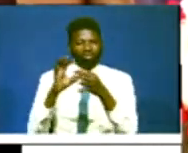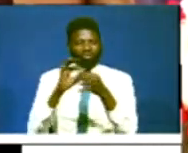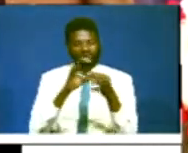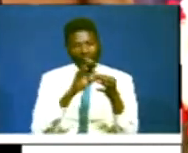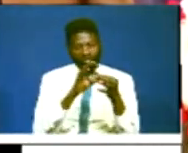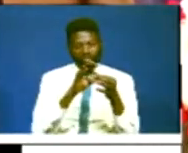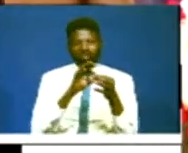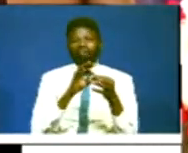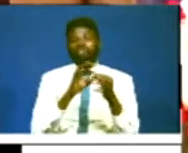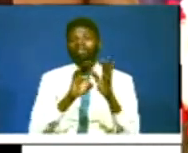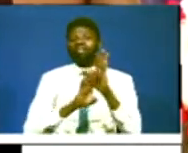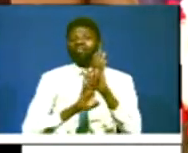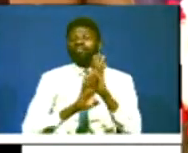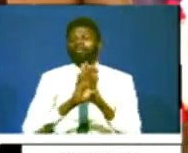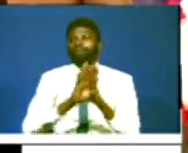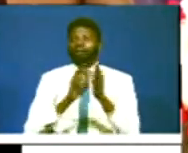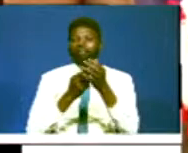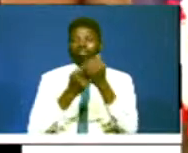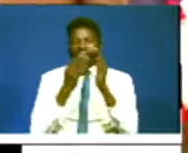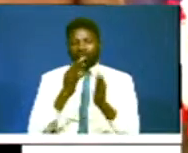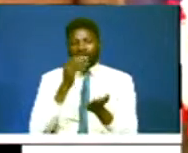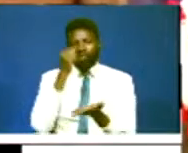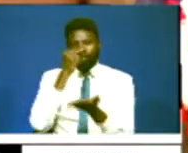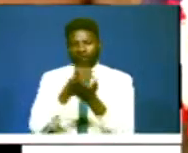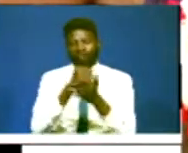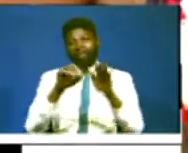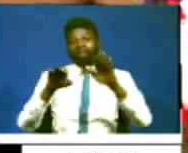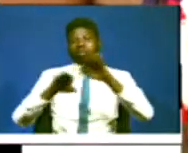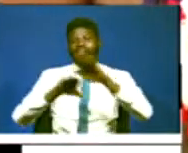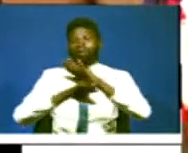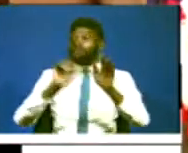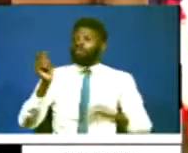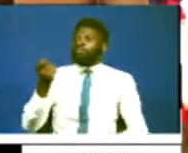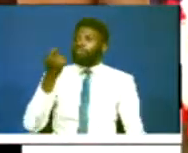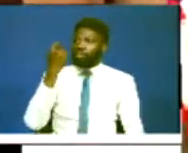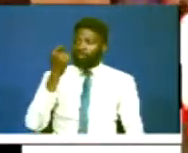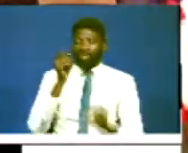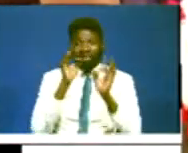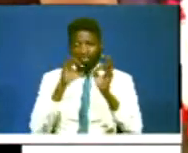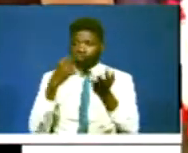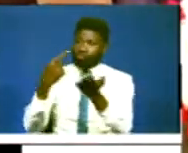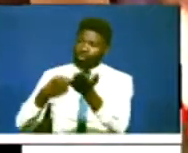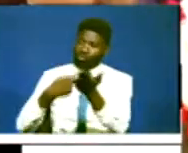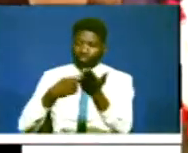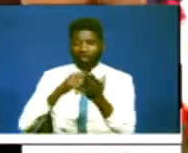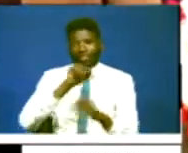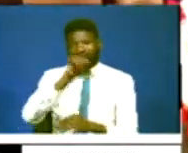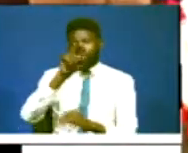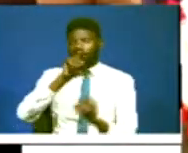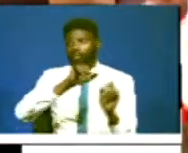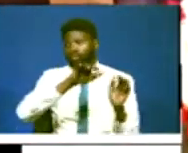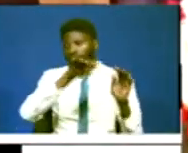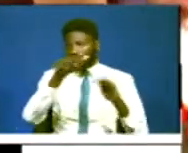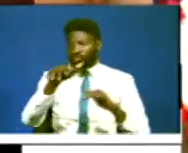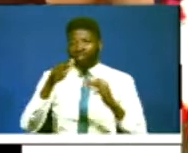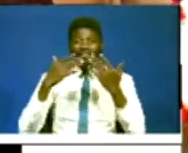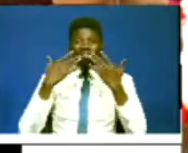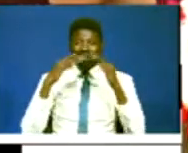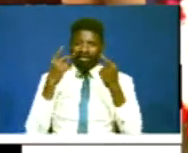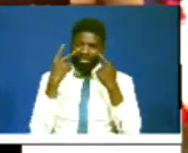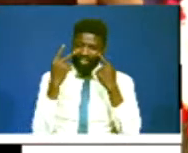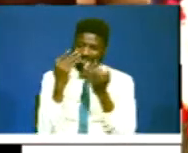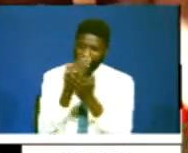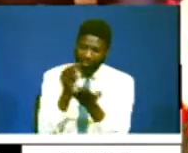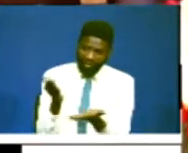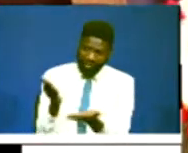partners katika ofisi ya naibu wa rais. Na sasa wewe ukipata wasupu wamekuja pale, ukiona kitu imeanguka